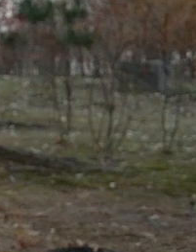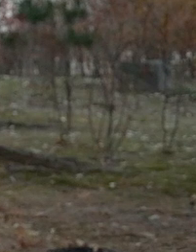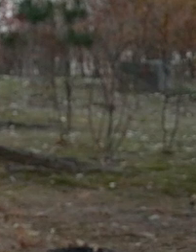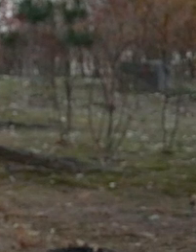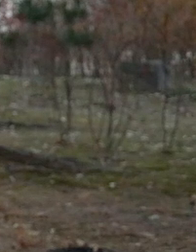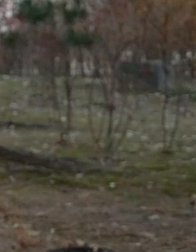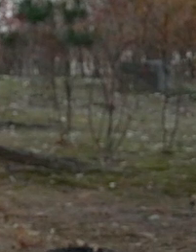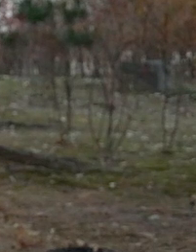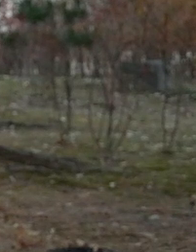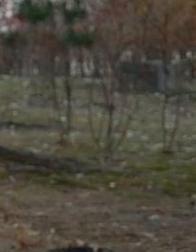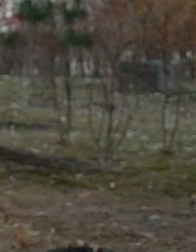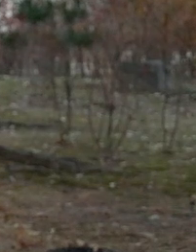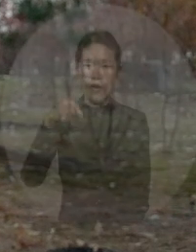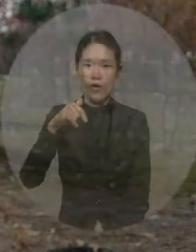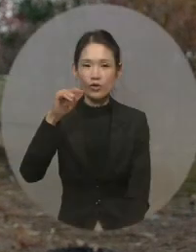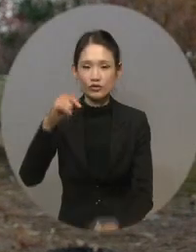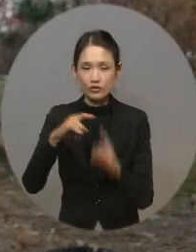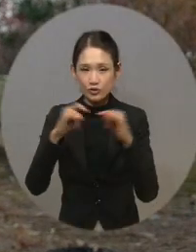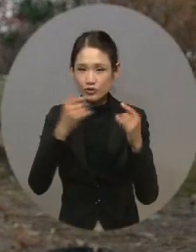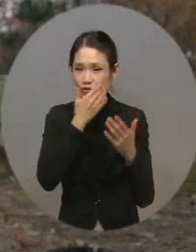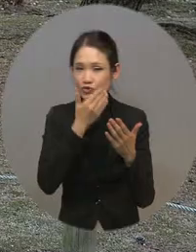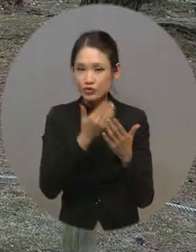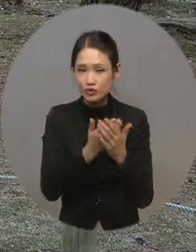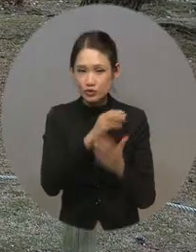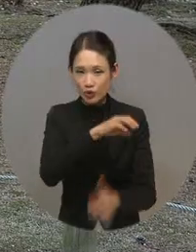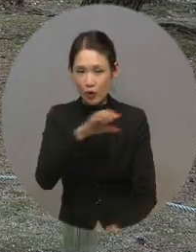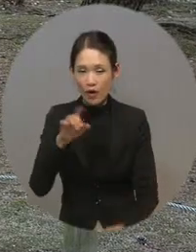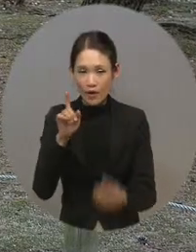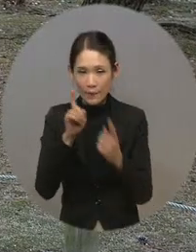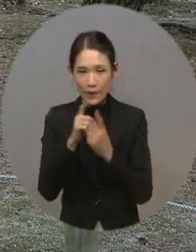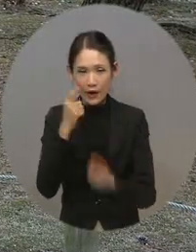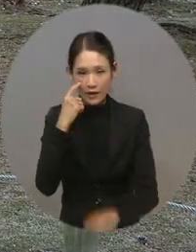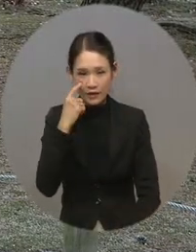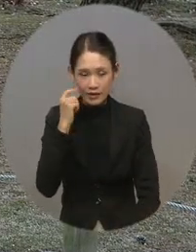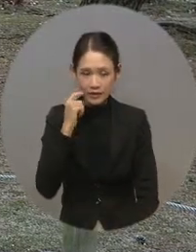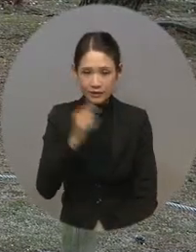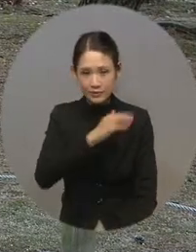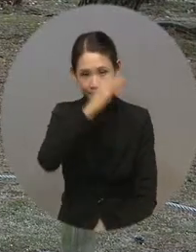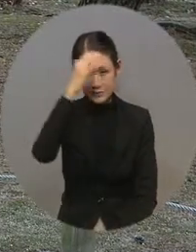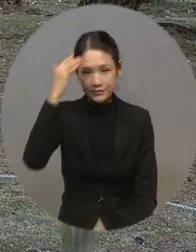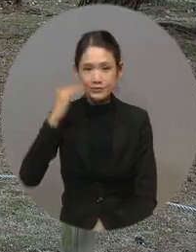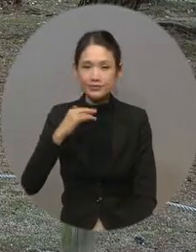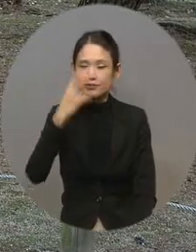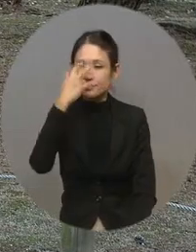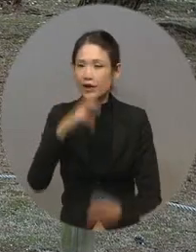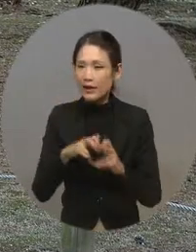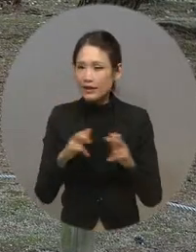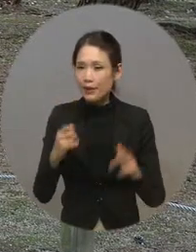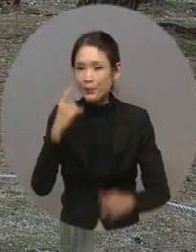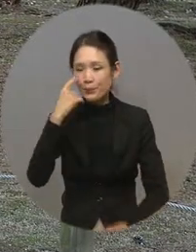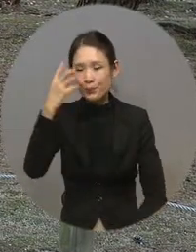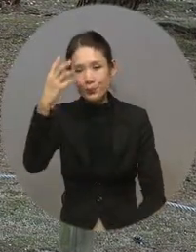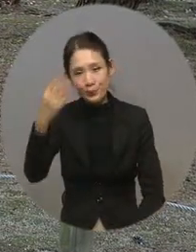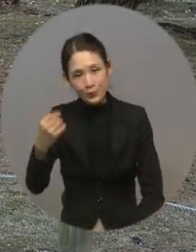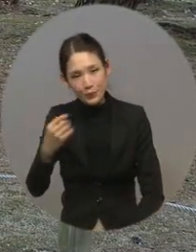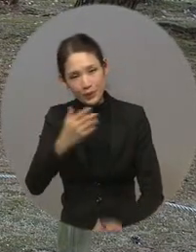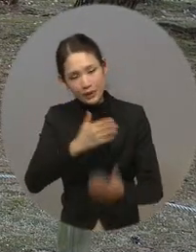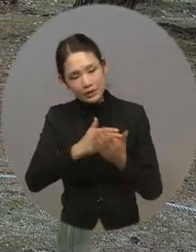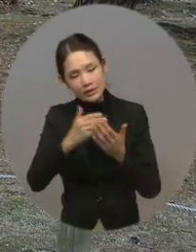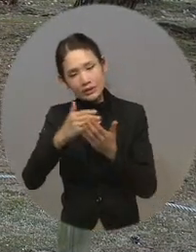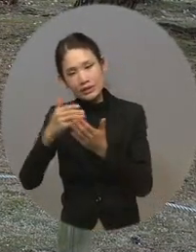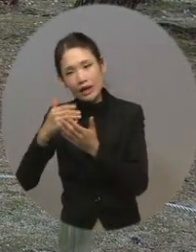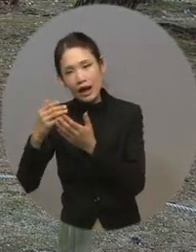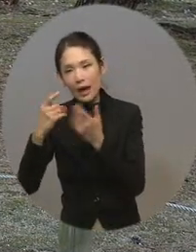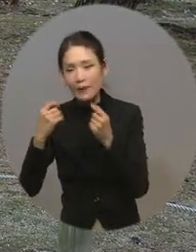이제 창덕궁의 주요 전각들을 만나보러 갈 텐데요. 이 아름다운 전각들을 시각장애인들의 눈에도 그리듯이 담을 수